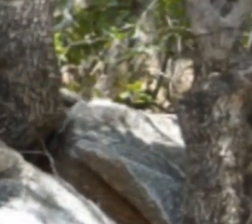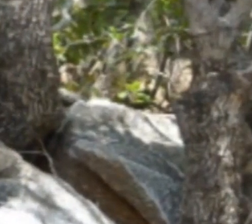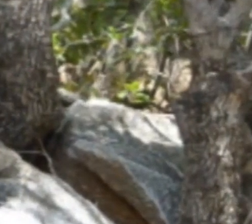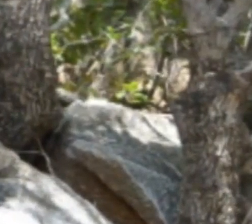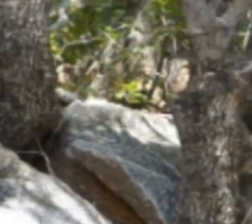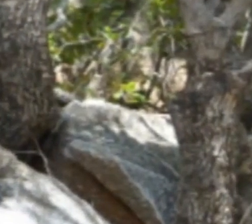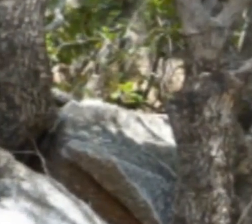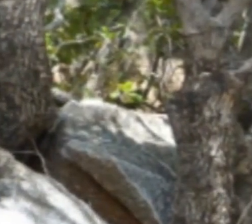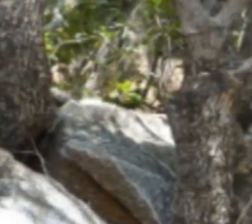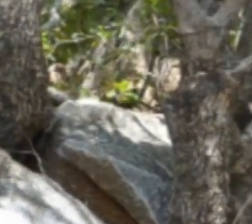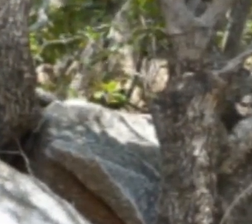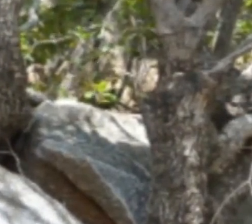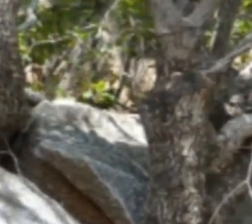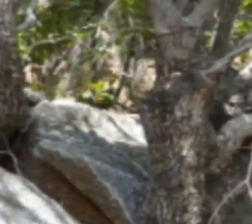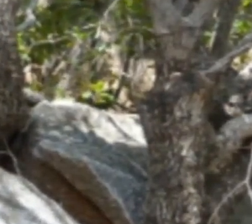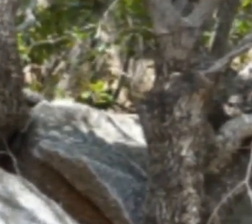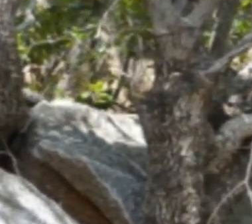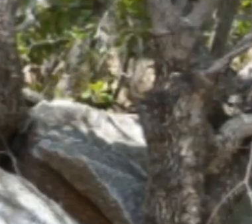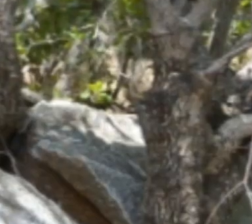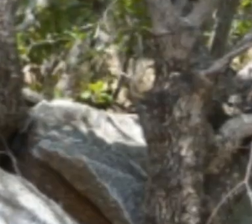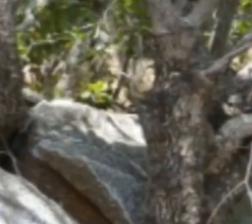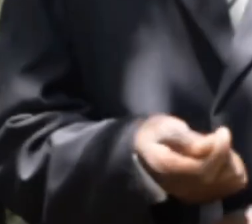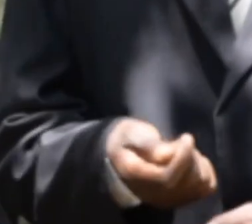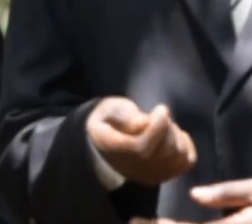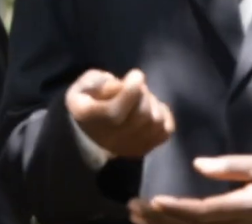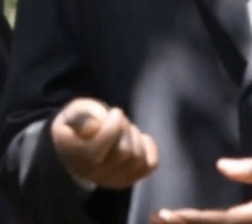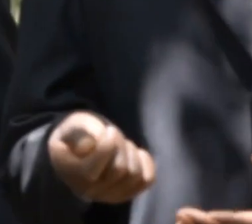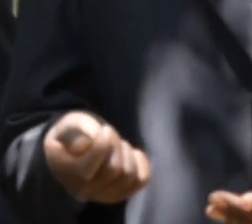nemajeko basangari itwe,